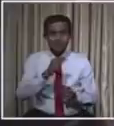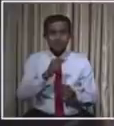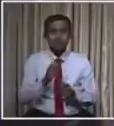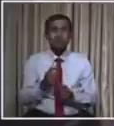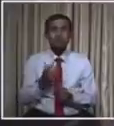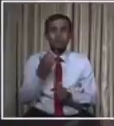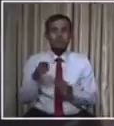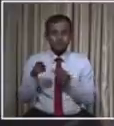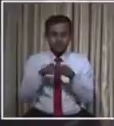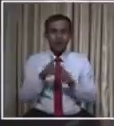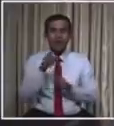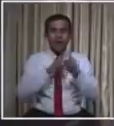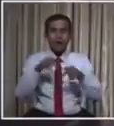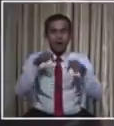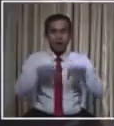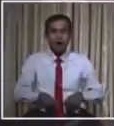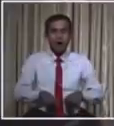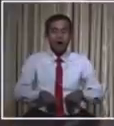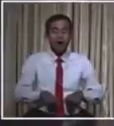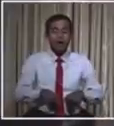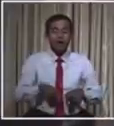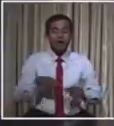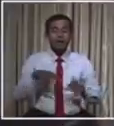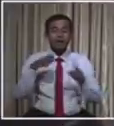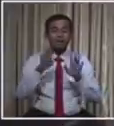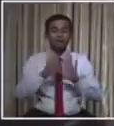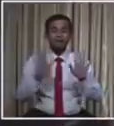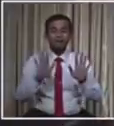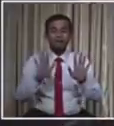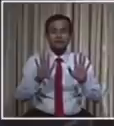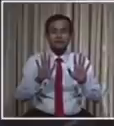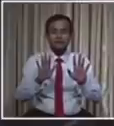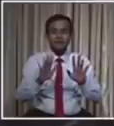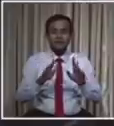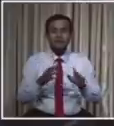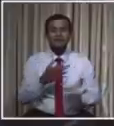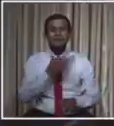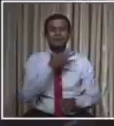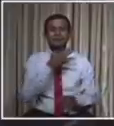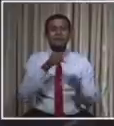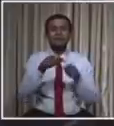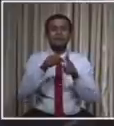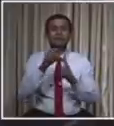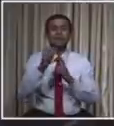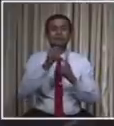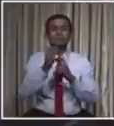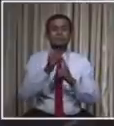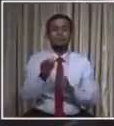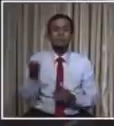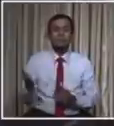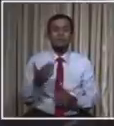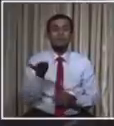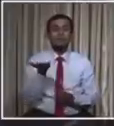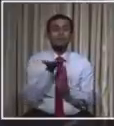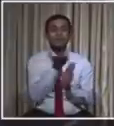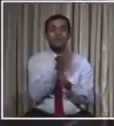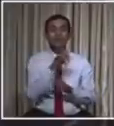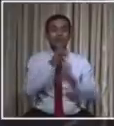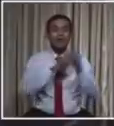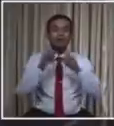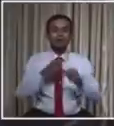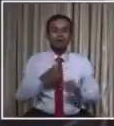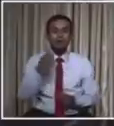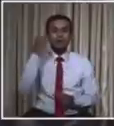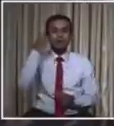මම කතා කරා. අද නම් මම හිතුනේ කේවට්ටේක් නෙවෙයි කවටේක් තමයි දැන් නම් අද පාර්ලිමේන්තුවේ මේ මට ඉස්සෙල්ලා කතා කරේ කියලා තමයි මට